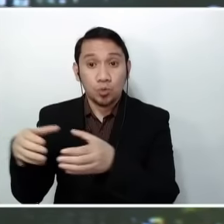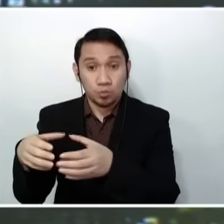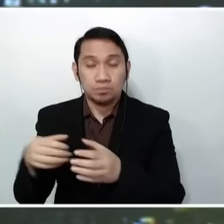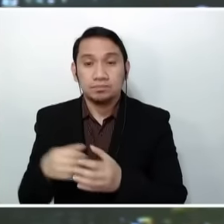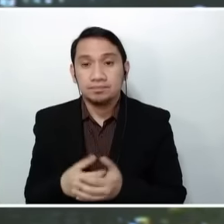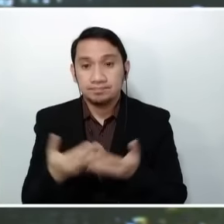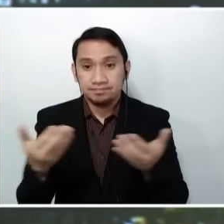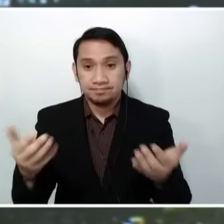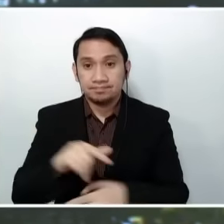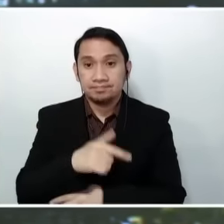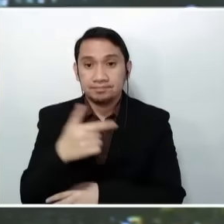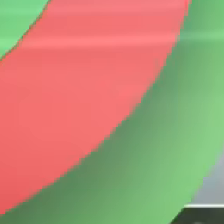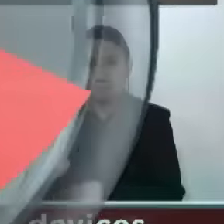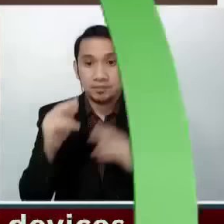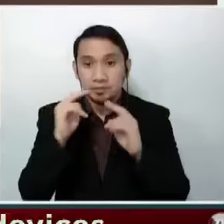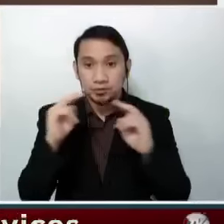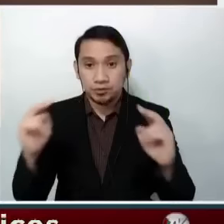Ann Torres.